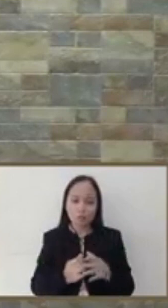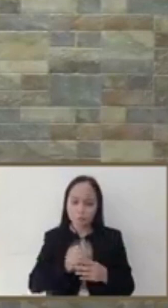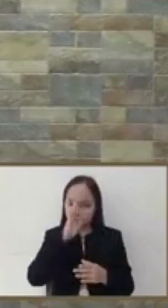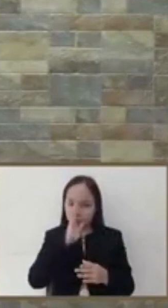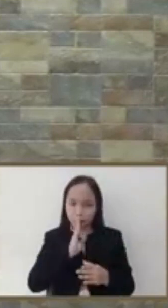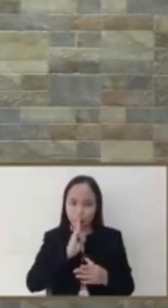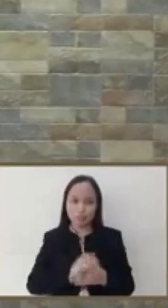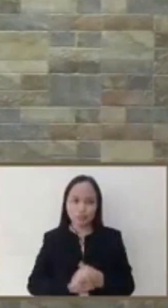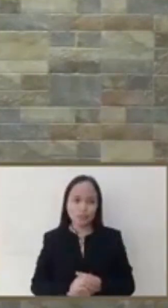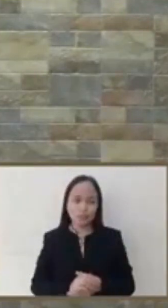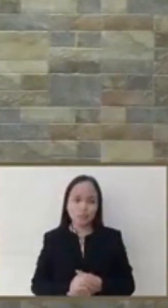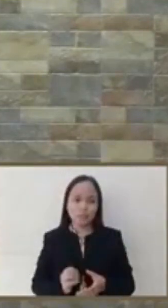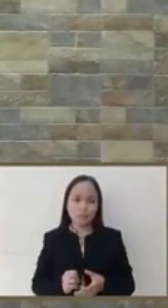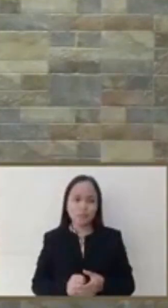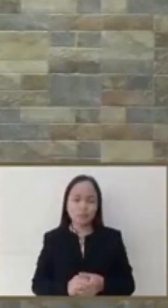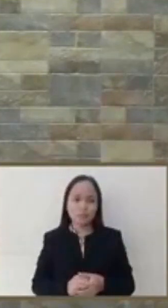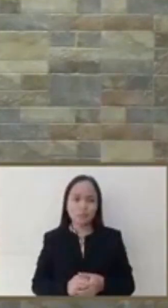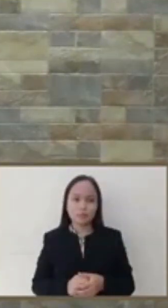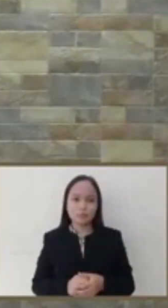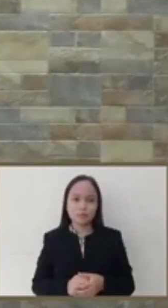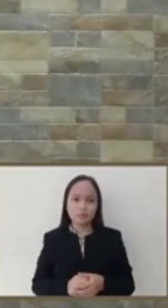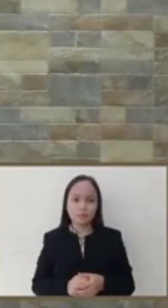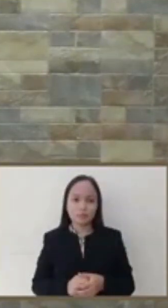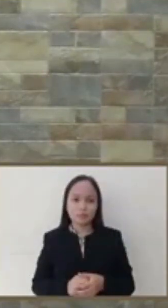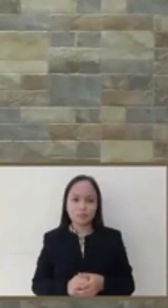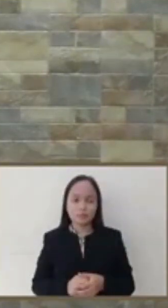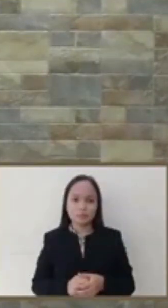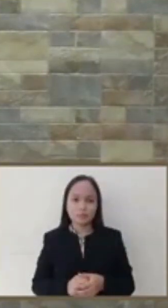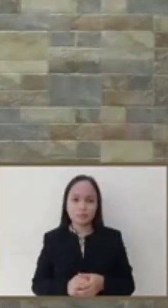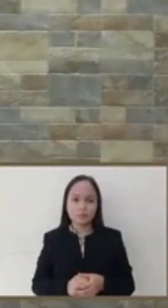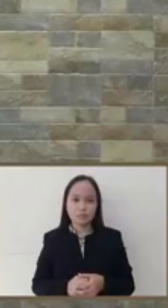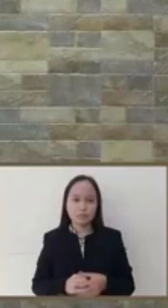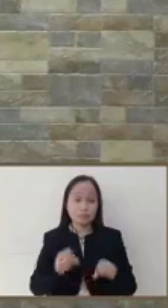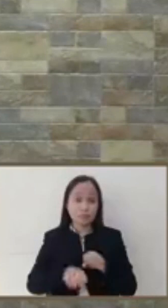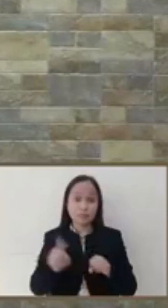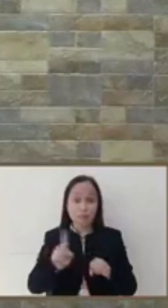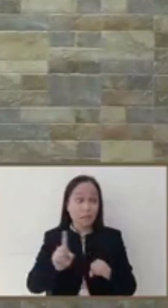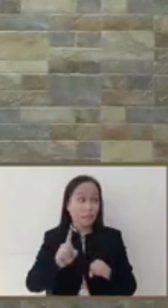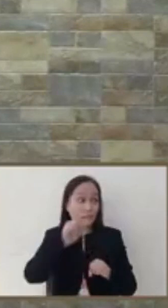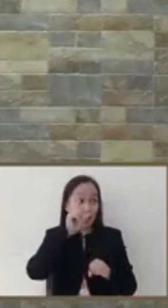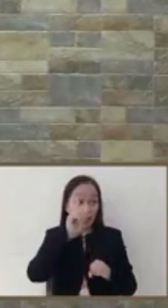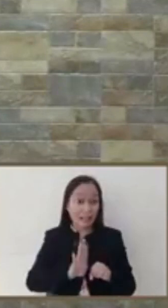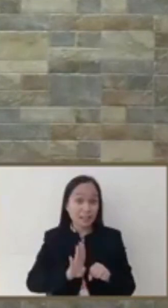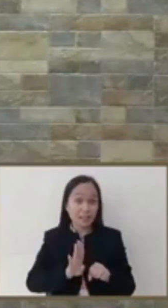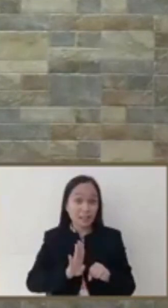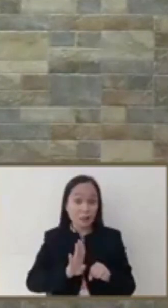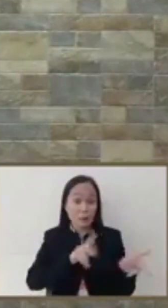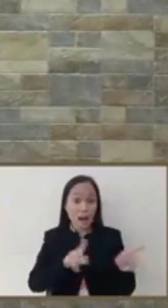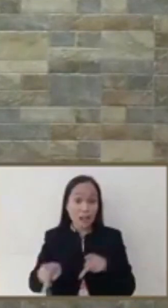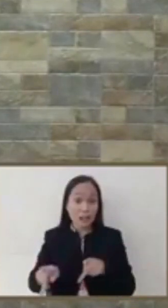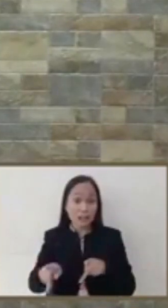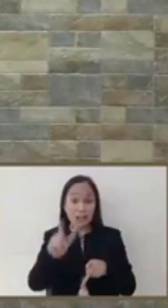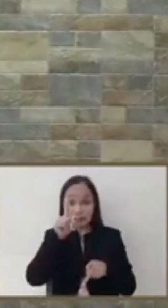Boy, I'm telling you, sana nakikita po natin ito mabuti. You see, so God's design, when He gives